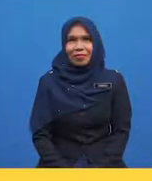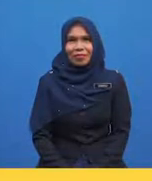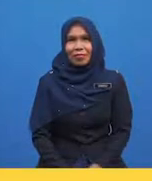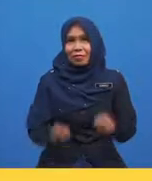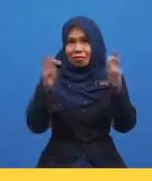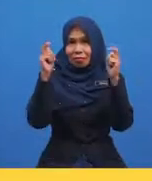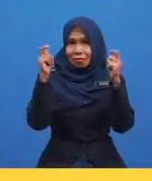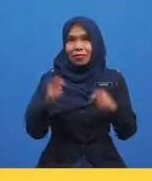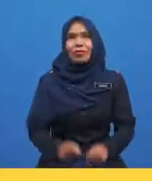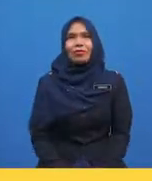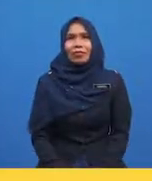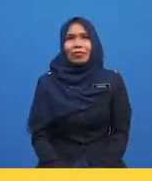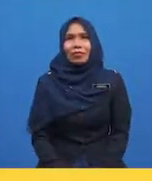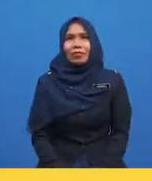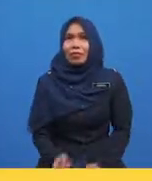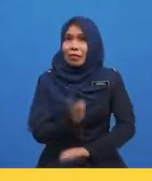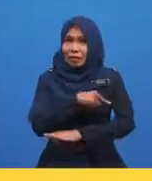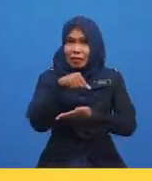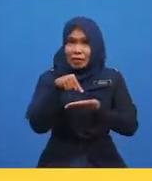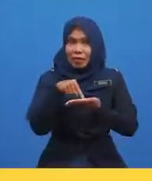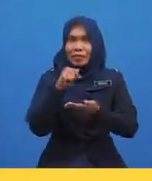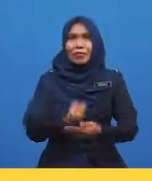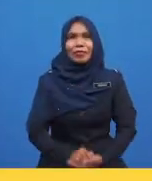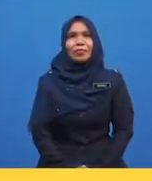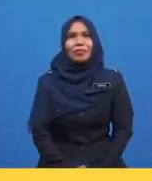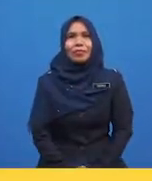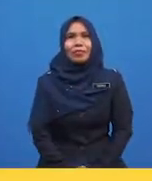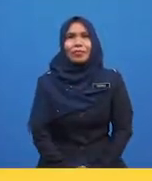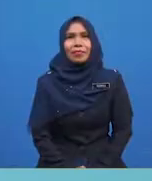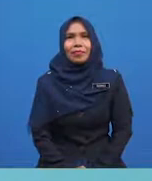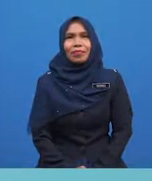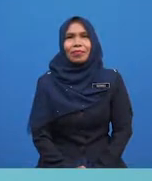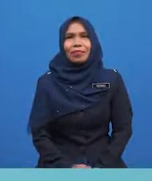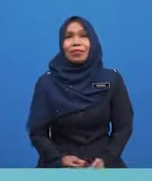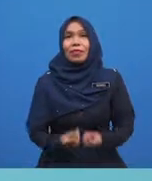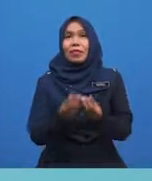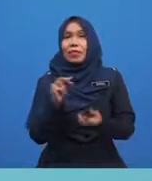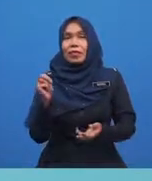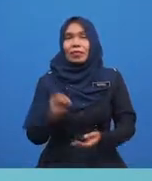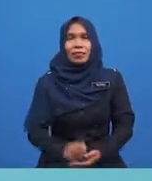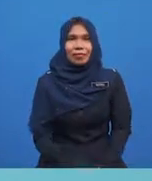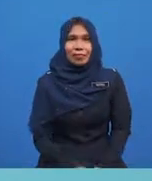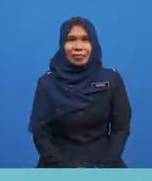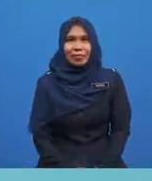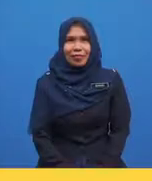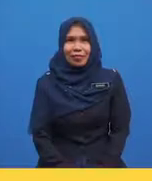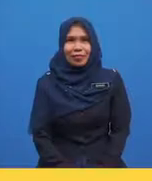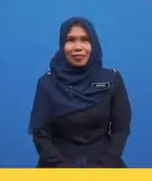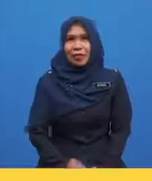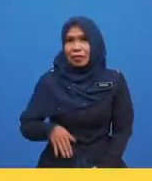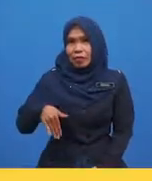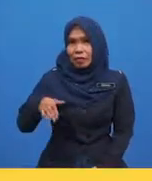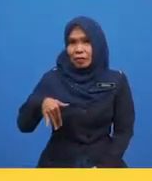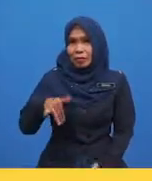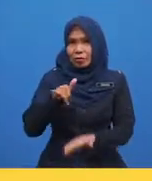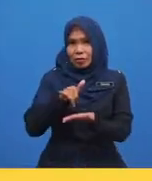Tajuk yang akan cikgu kongsikan pada kali ini ialah pecahan. Sebelum